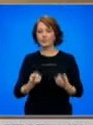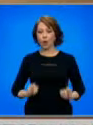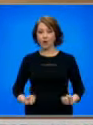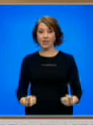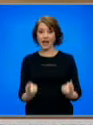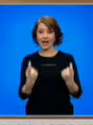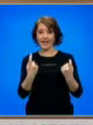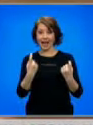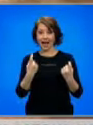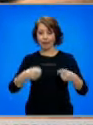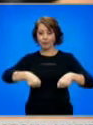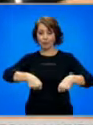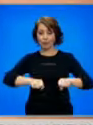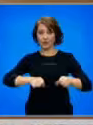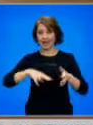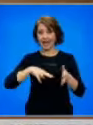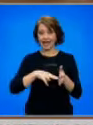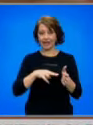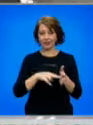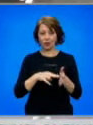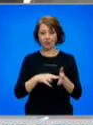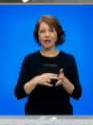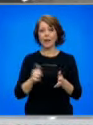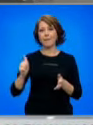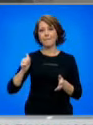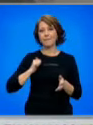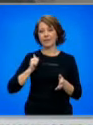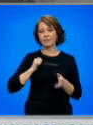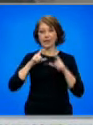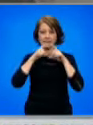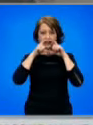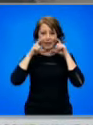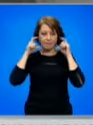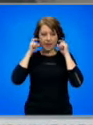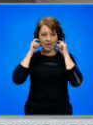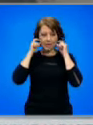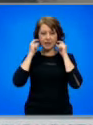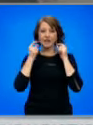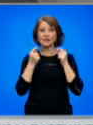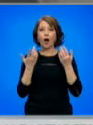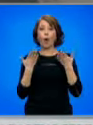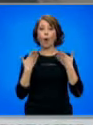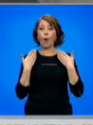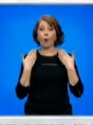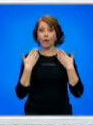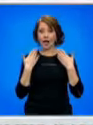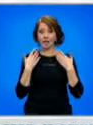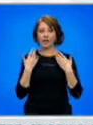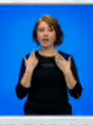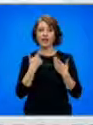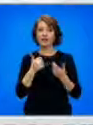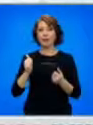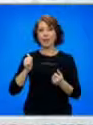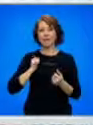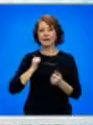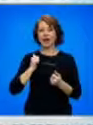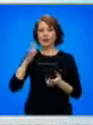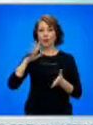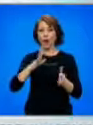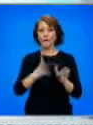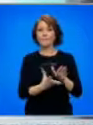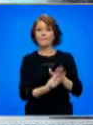мотоциклет, дигитални татуировки, предпазни маски за многократна употреба с миниатюрно охлаждане, осигурено от прикрепен с магнит